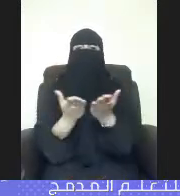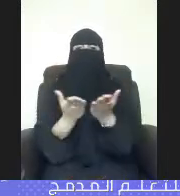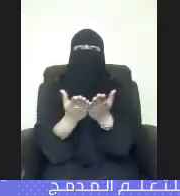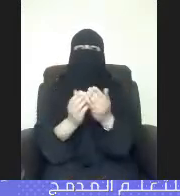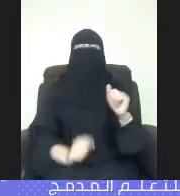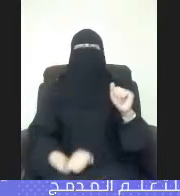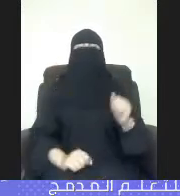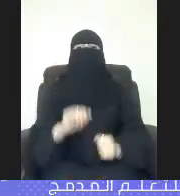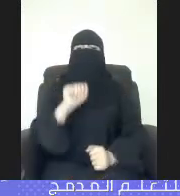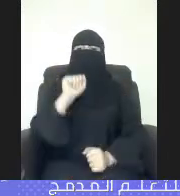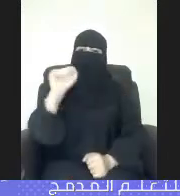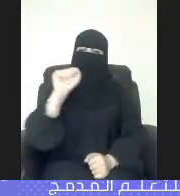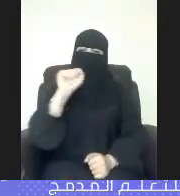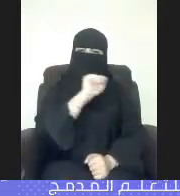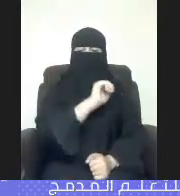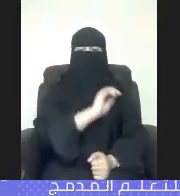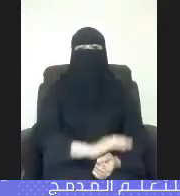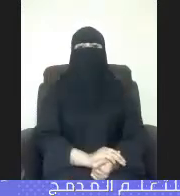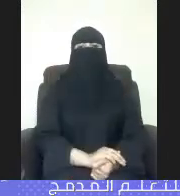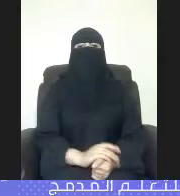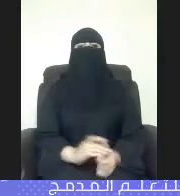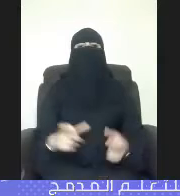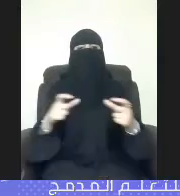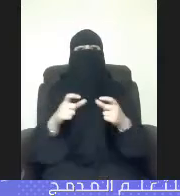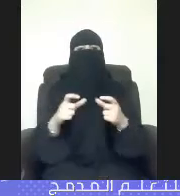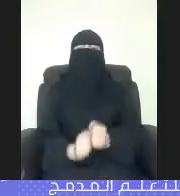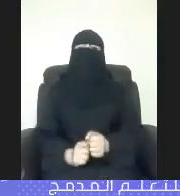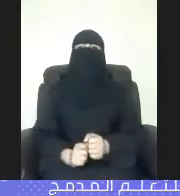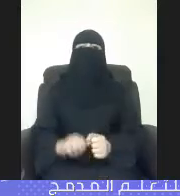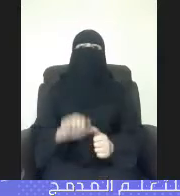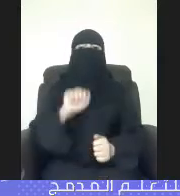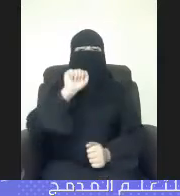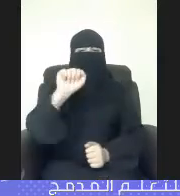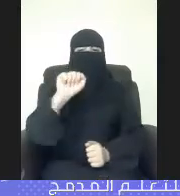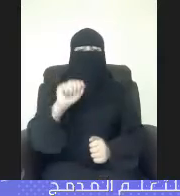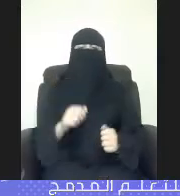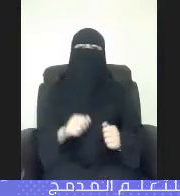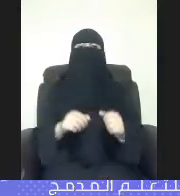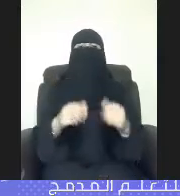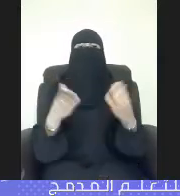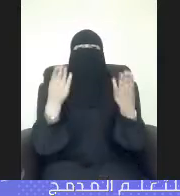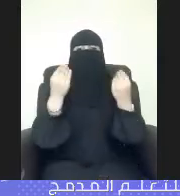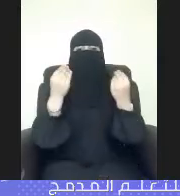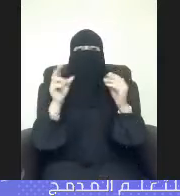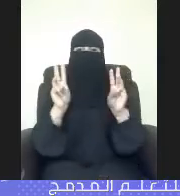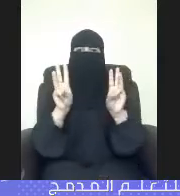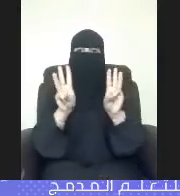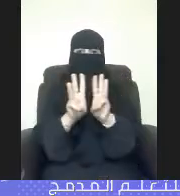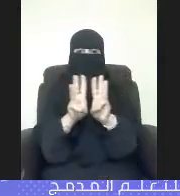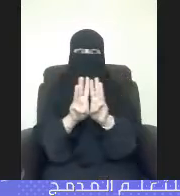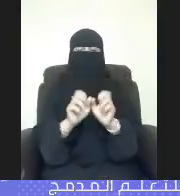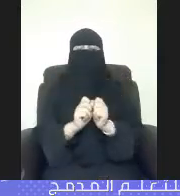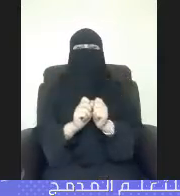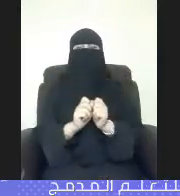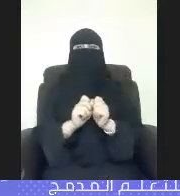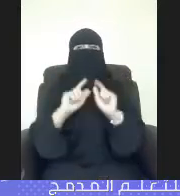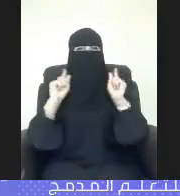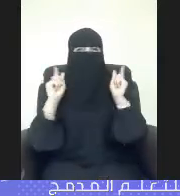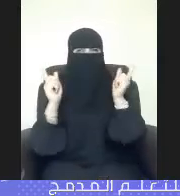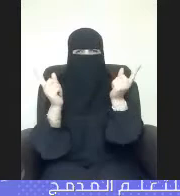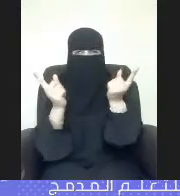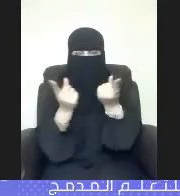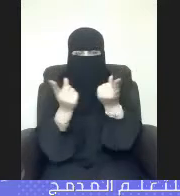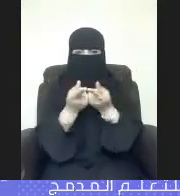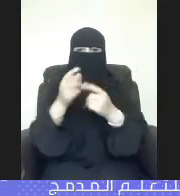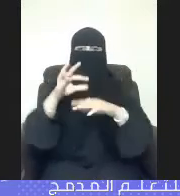والمتخصصون في مجال التعلم المدمج، فريق العمل المبدعون والمتخصصون وصناع